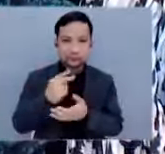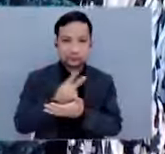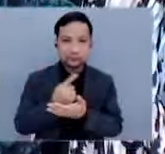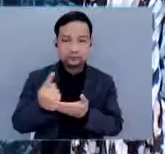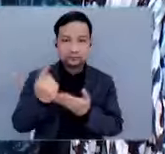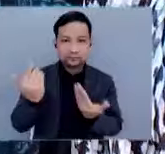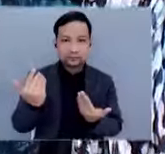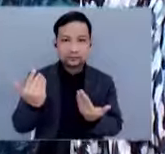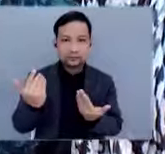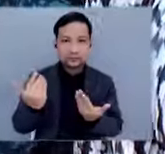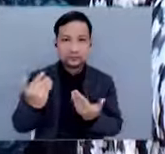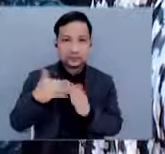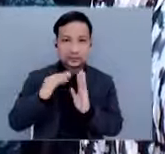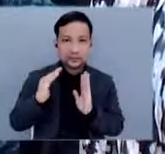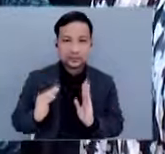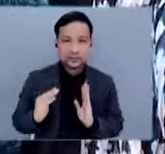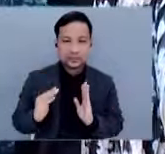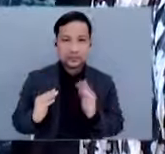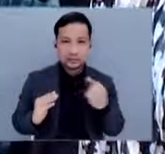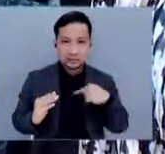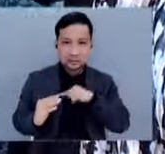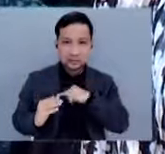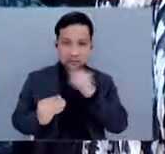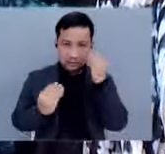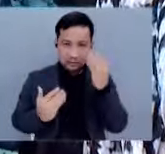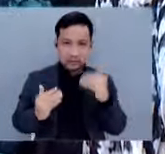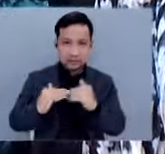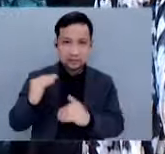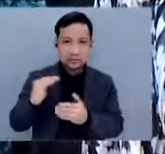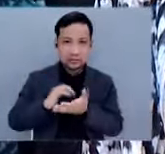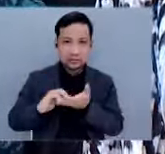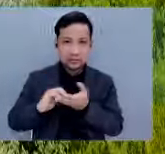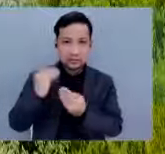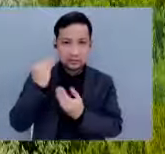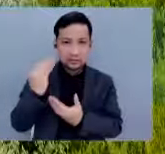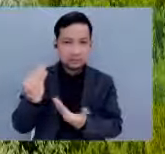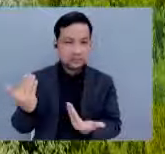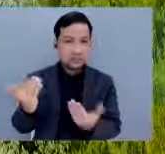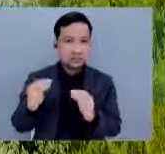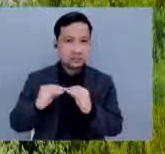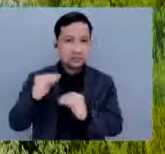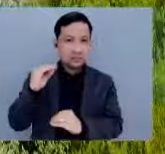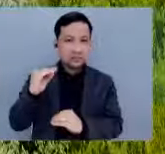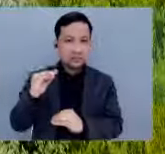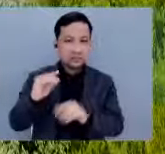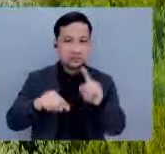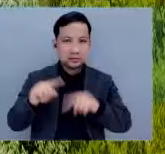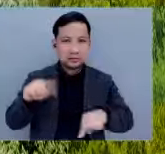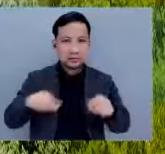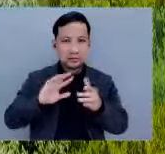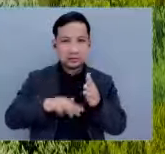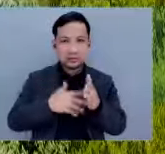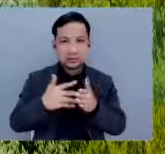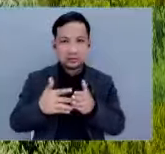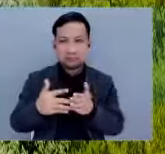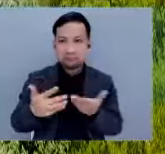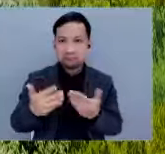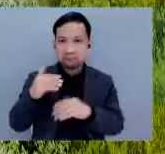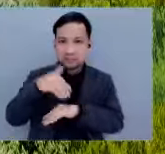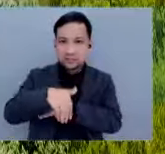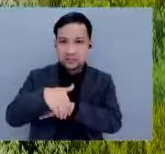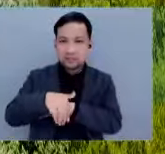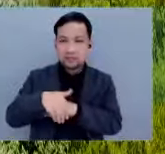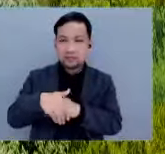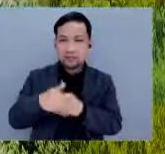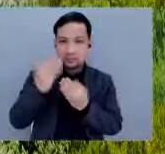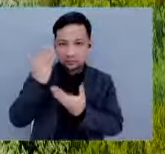is estudyante po. Yan, ang practice po kasi namin, lalo't iba-iba po yung schedule namin. May pang-umaga, may pang-hapon po. Ang